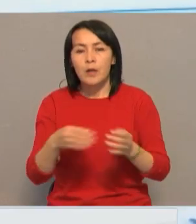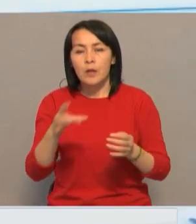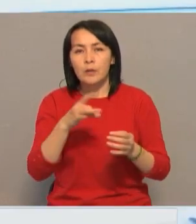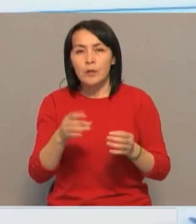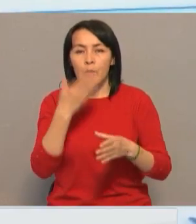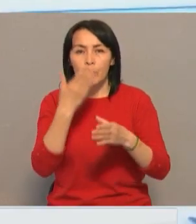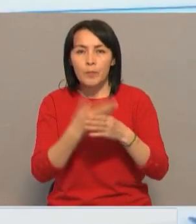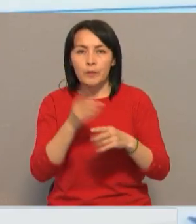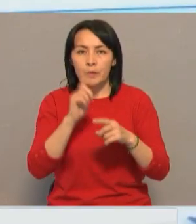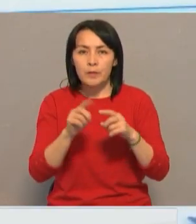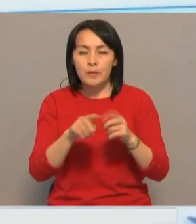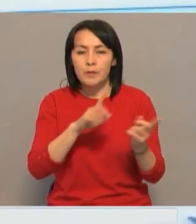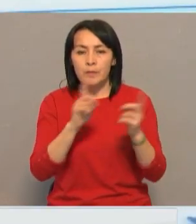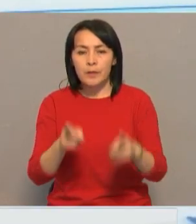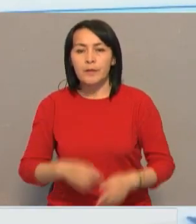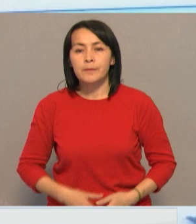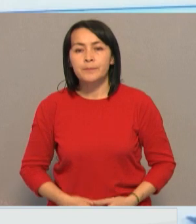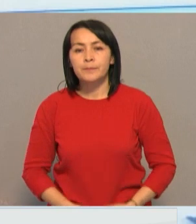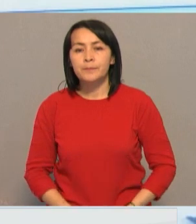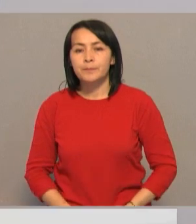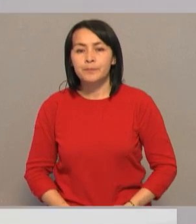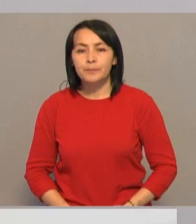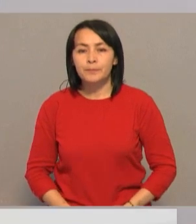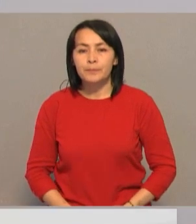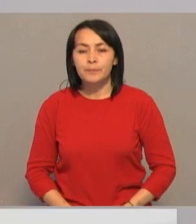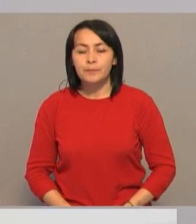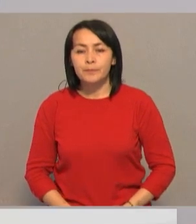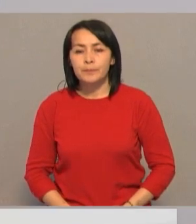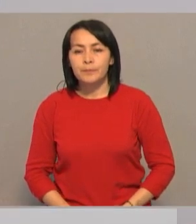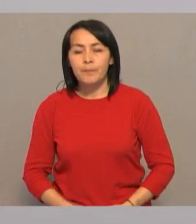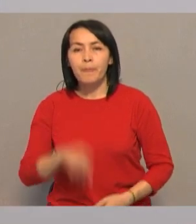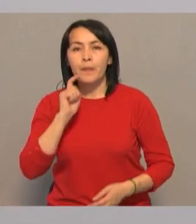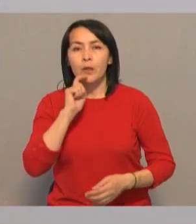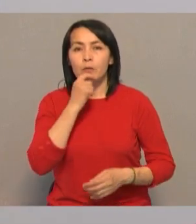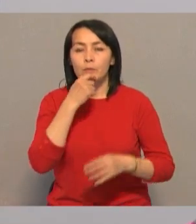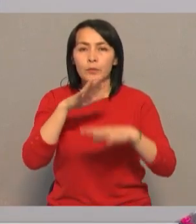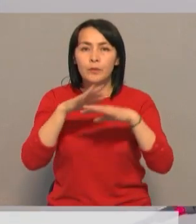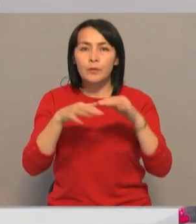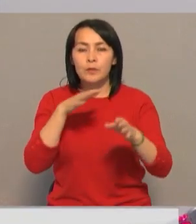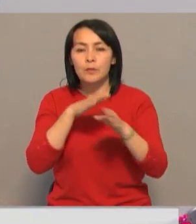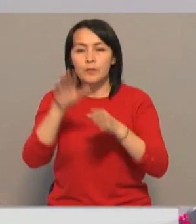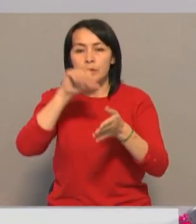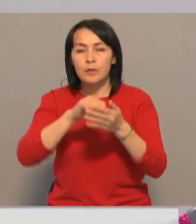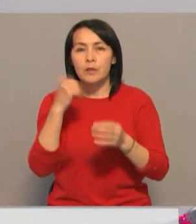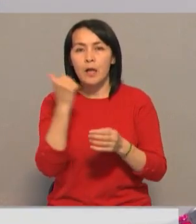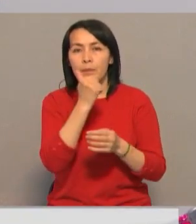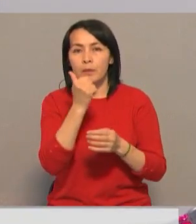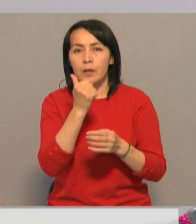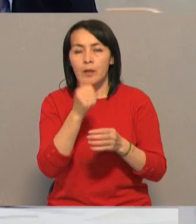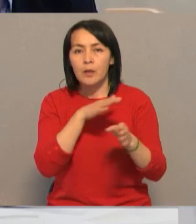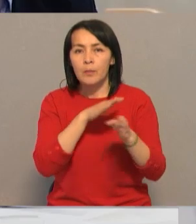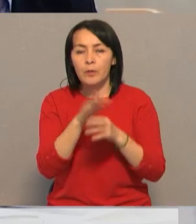аудандарға көмек те бірінші кезекте жеткізілетін болады. Осы үнемдеу технология бойынша енгізуін апта сайын қарап